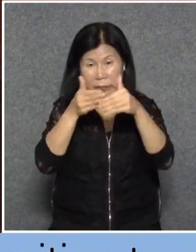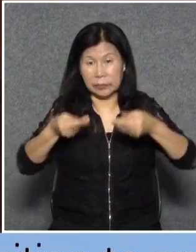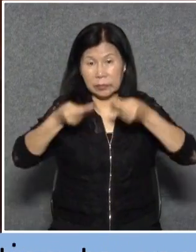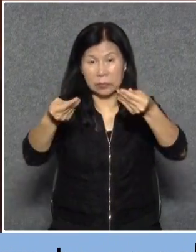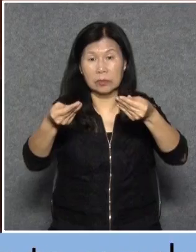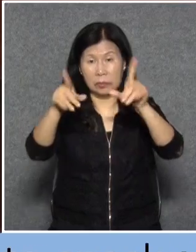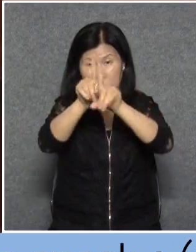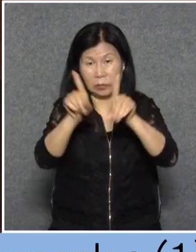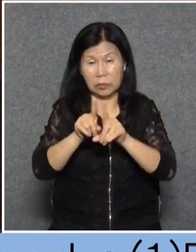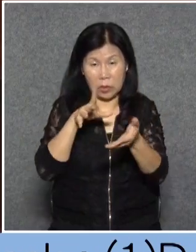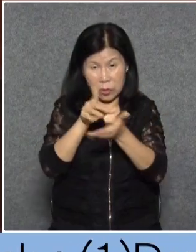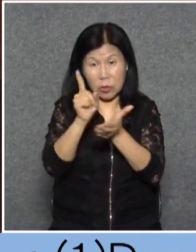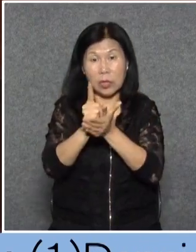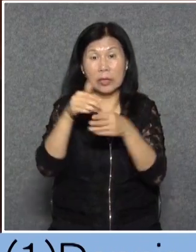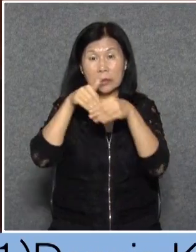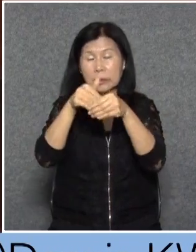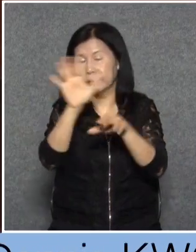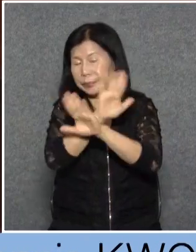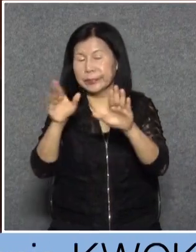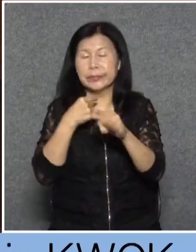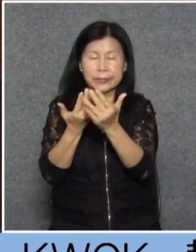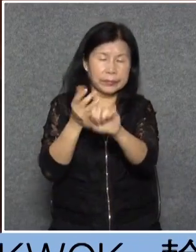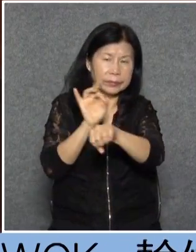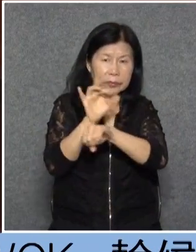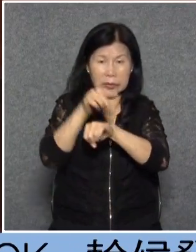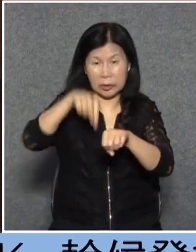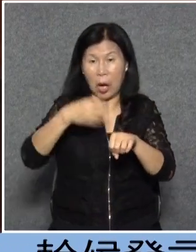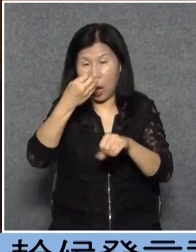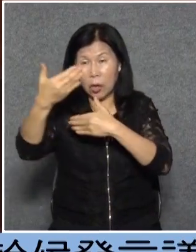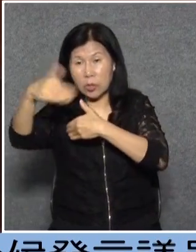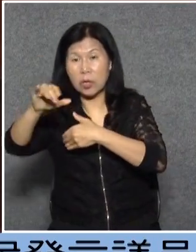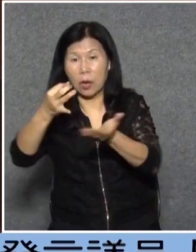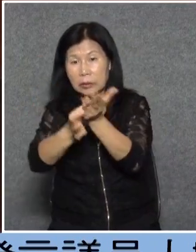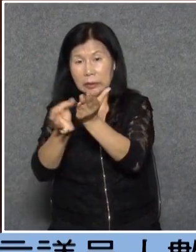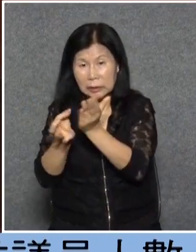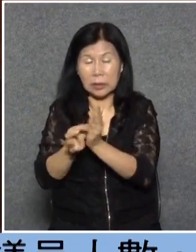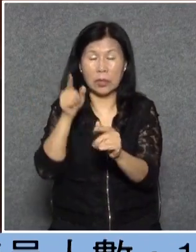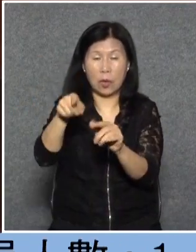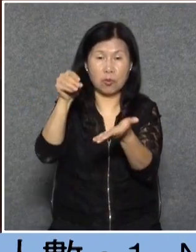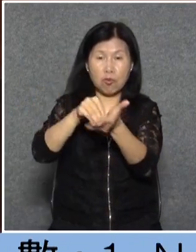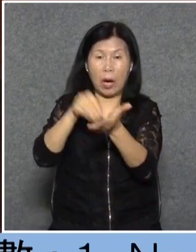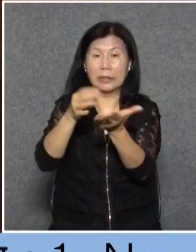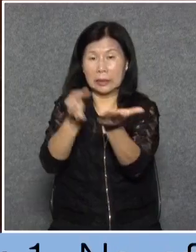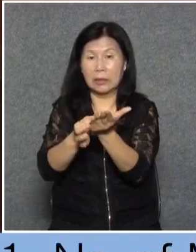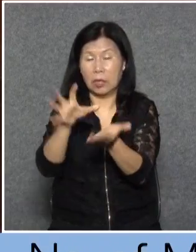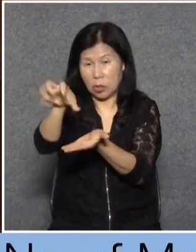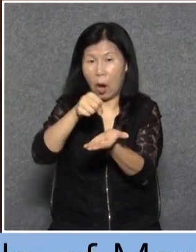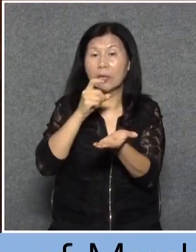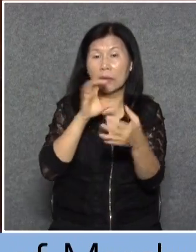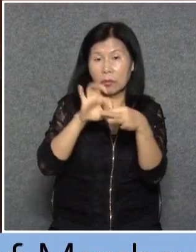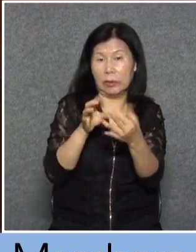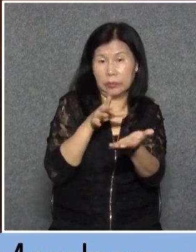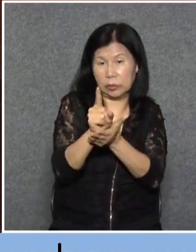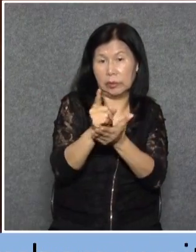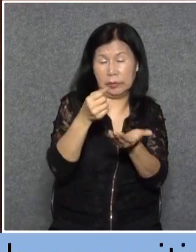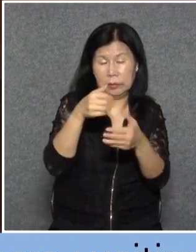準專利申請，而無需事先在香港以外的指定專利當局取得這個專利。但